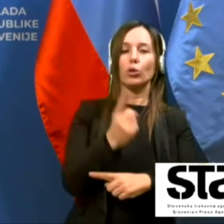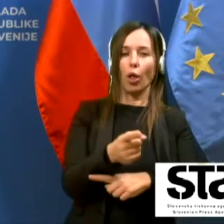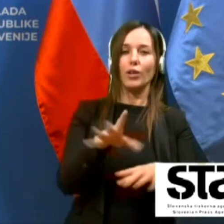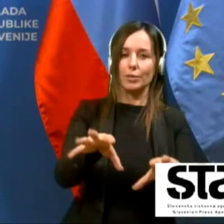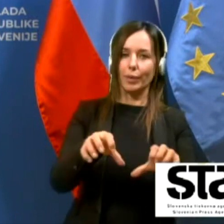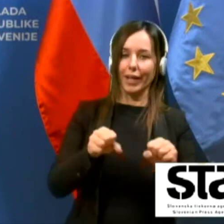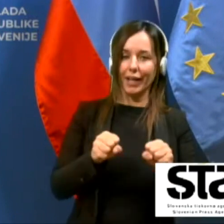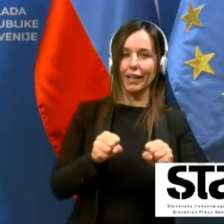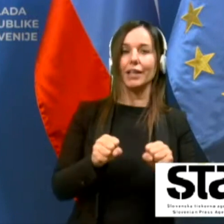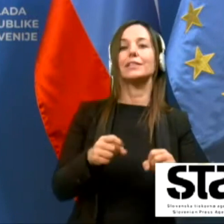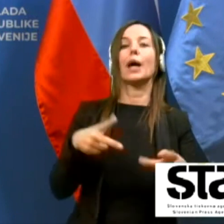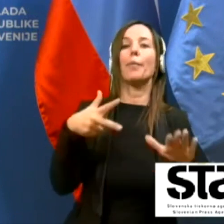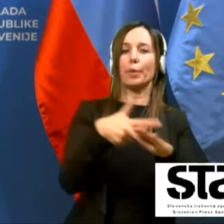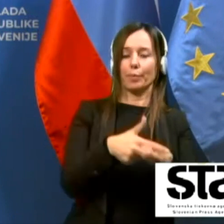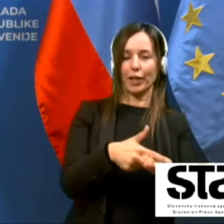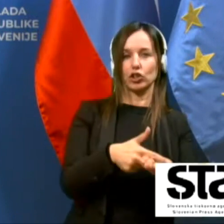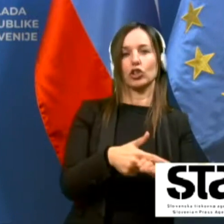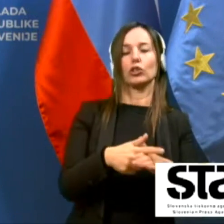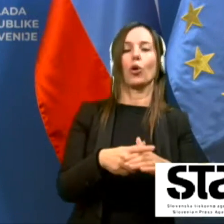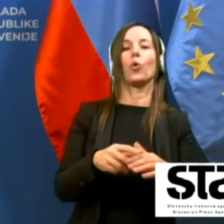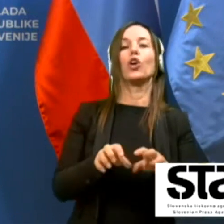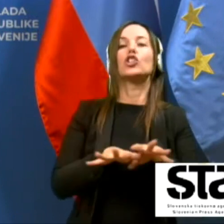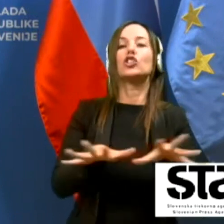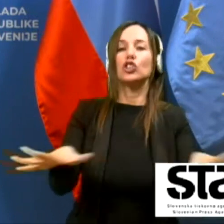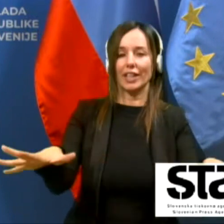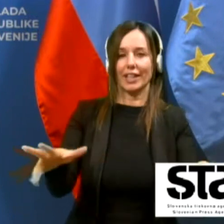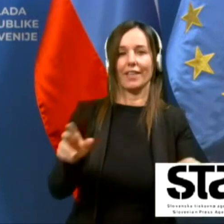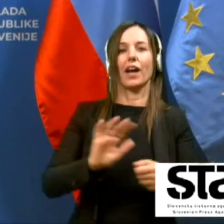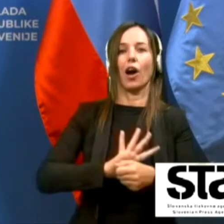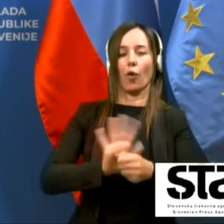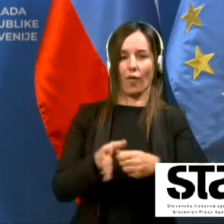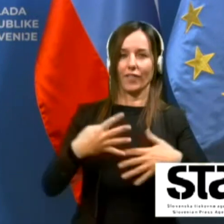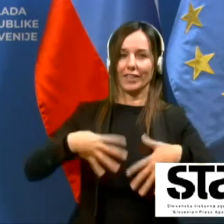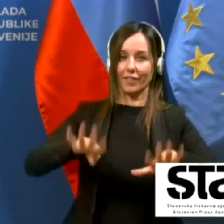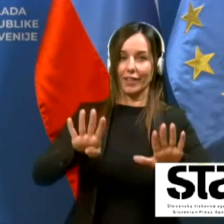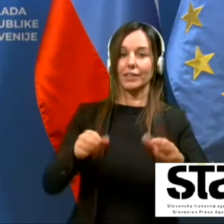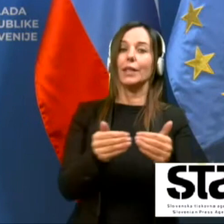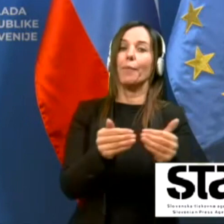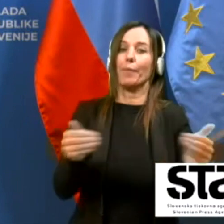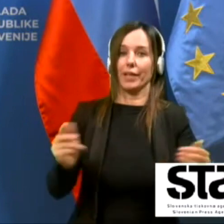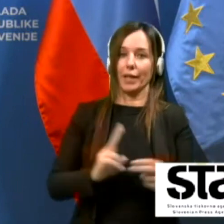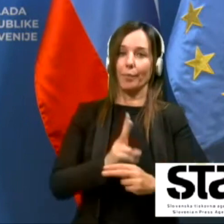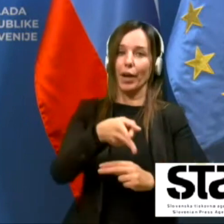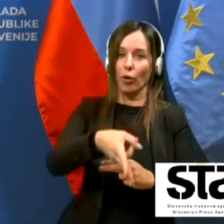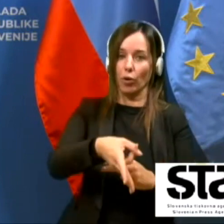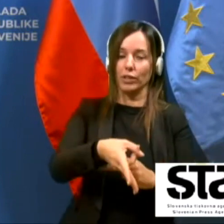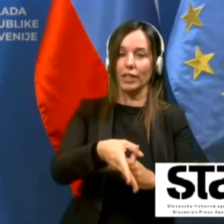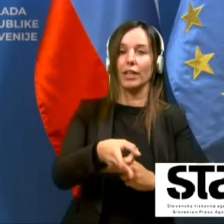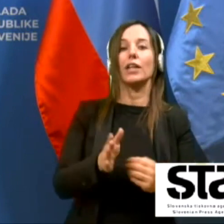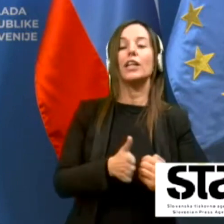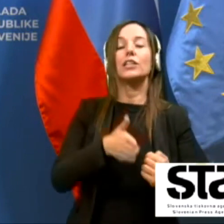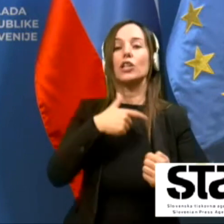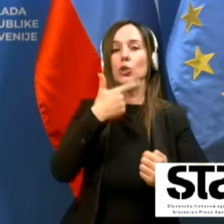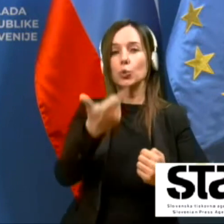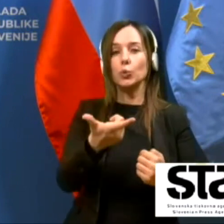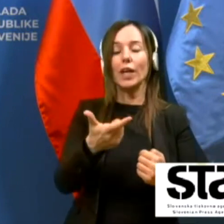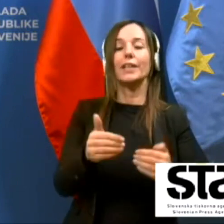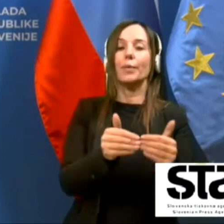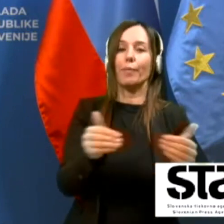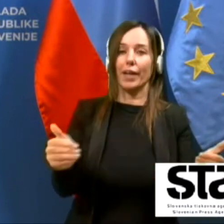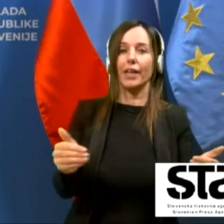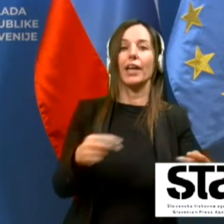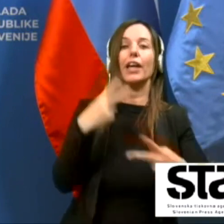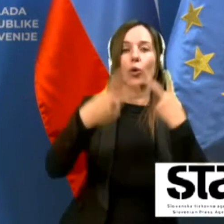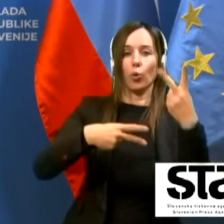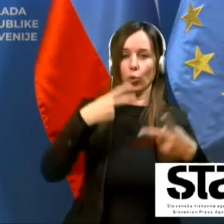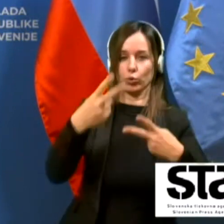izvajanju ukrepov za preprečitev širjenja nalezljive bolezni COVID-19 na mejnih prehodih, na zunanji meji in na kontrolnih točkah